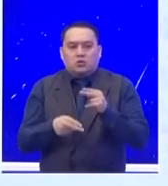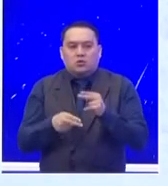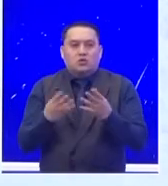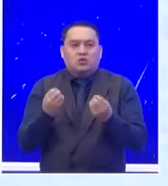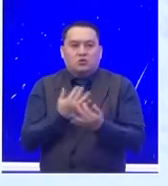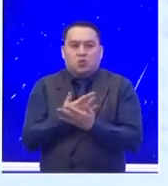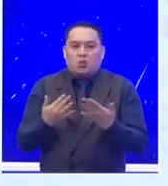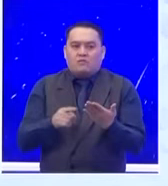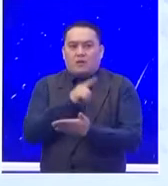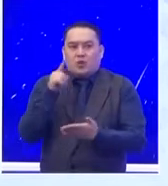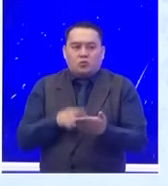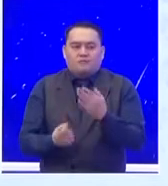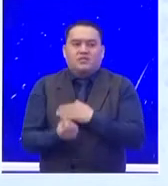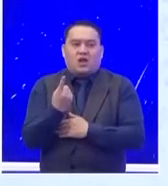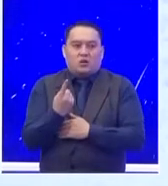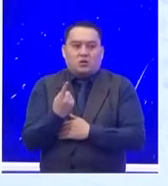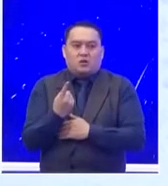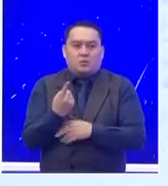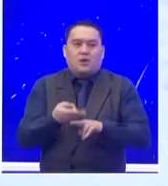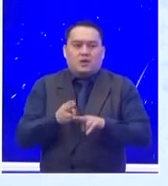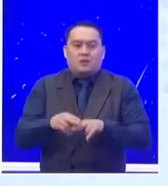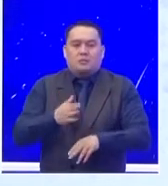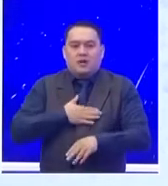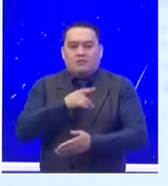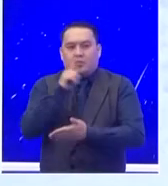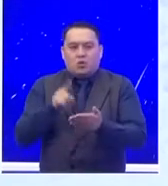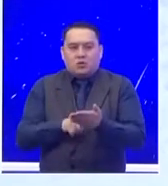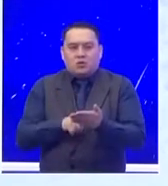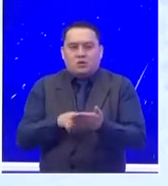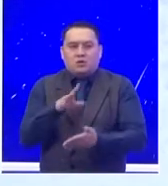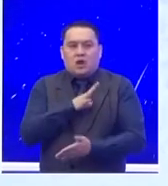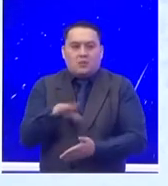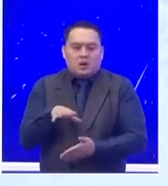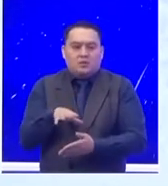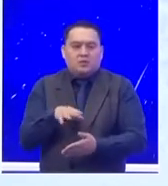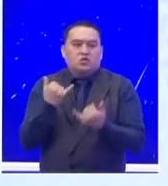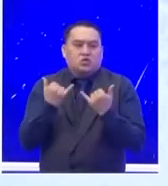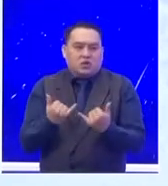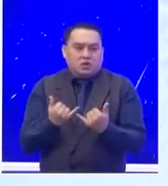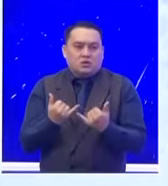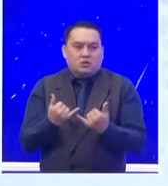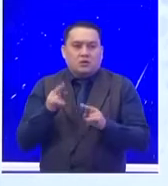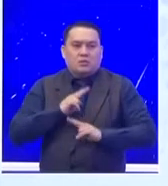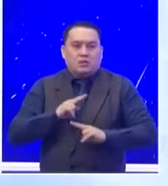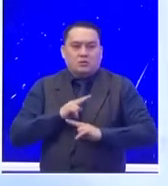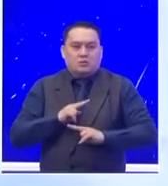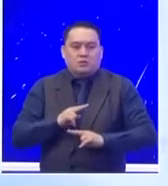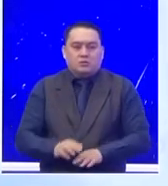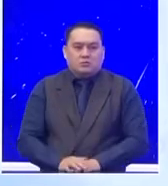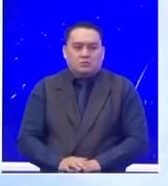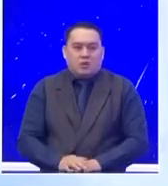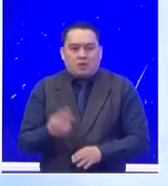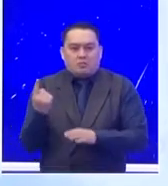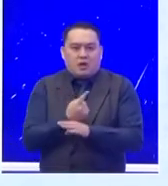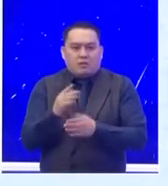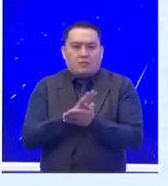еще какие-то там вопросы возникают. Поэтому мы этого вопроса вообще не было. Мы сейчас и вот работаем на это направление. Первое –